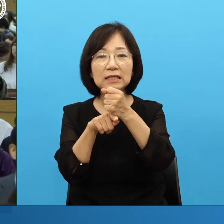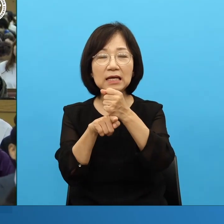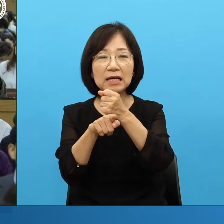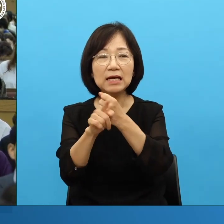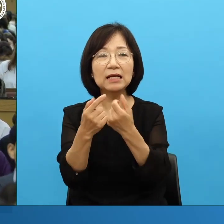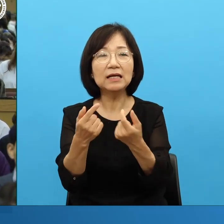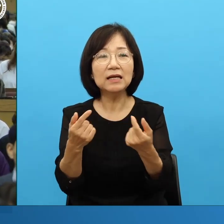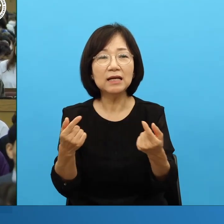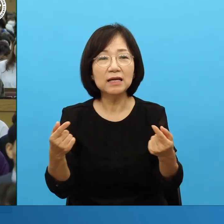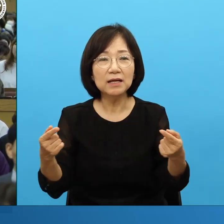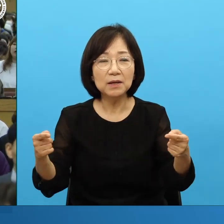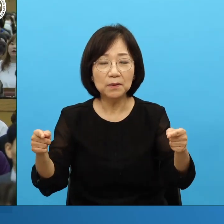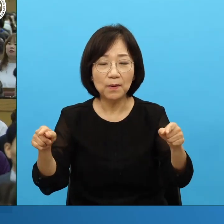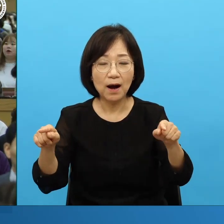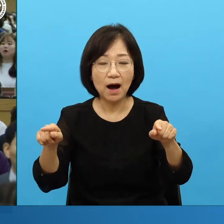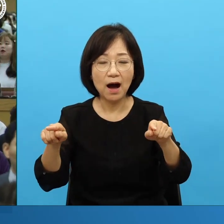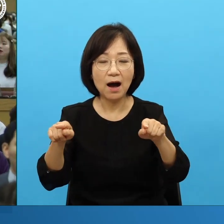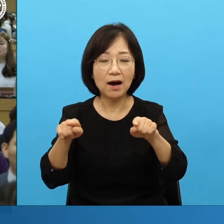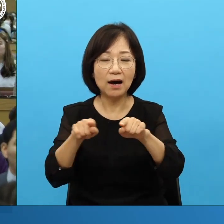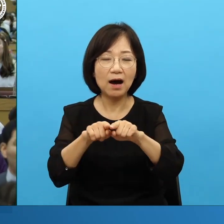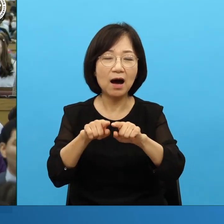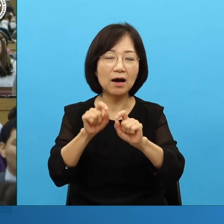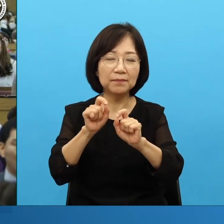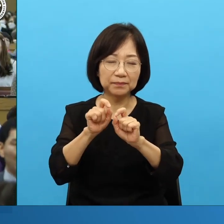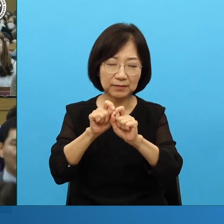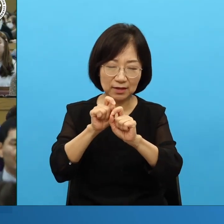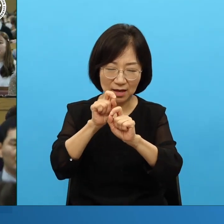은혜와 진리와